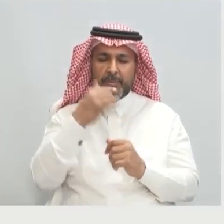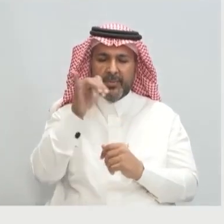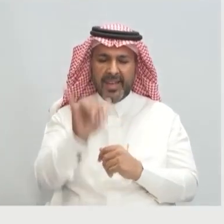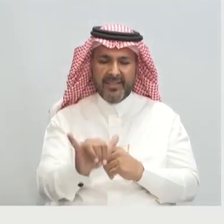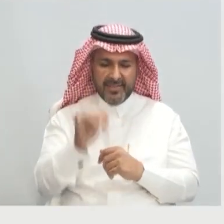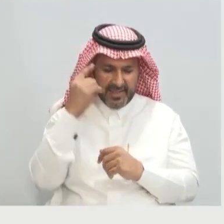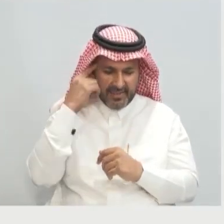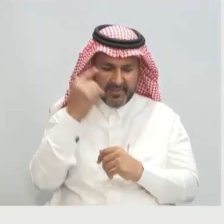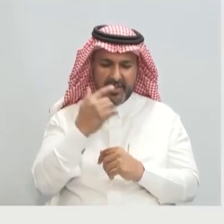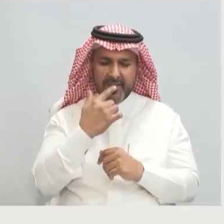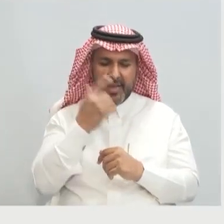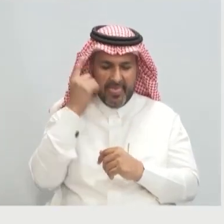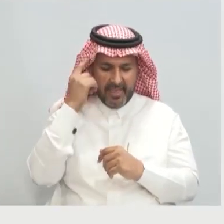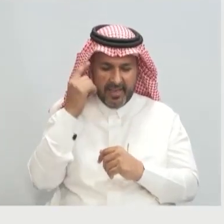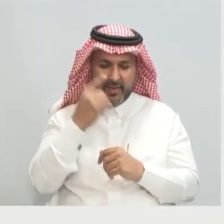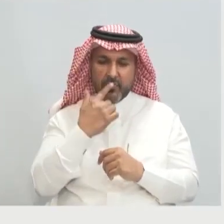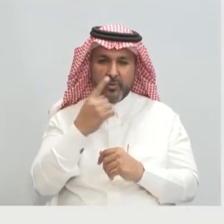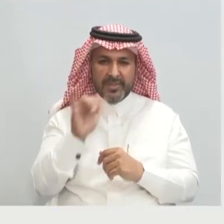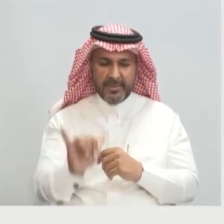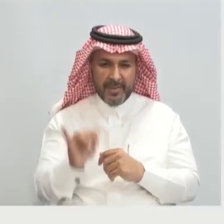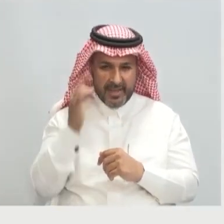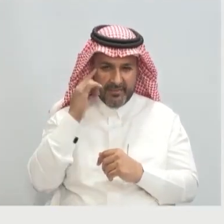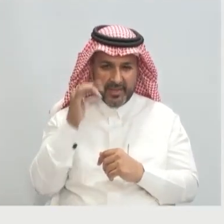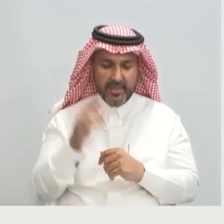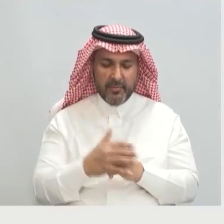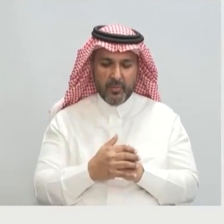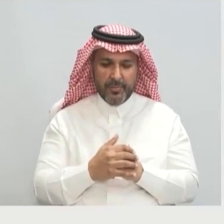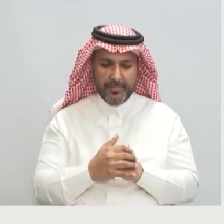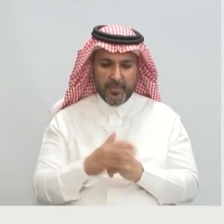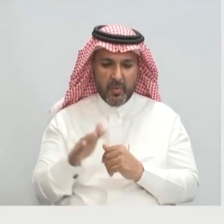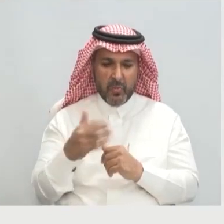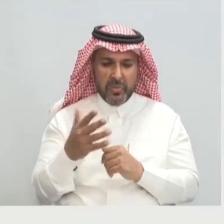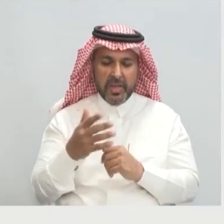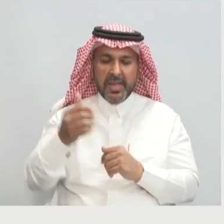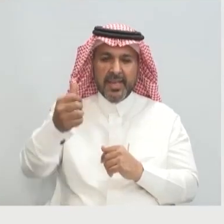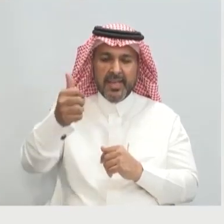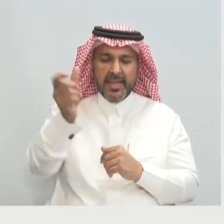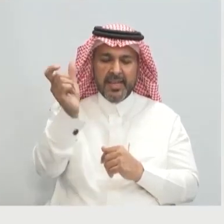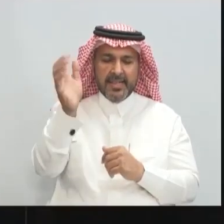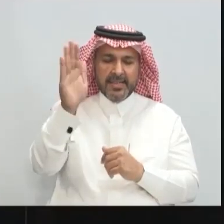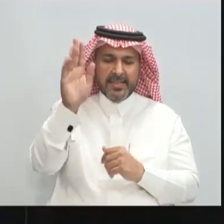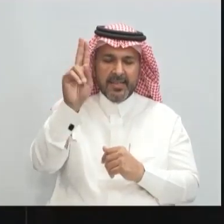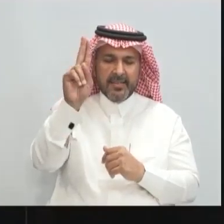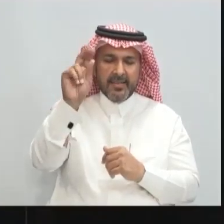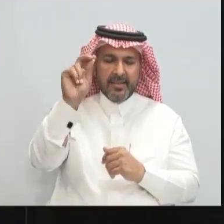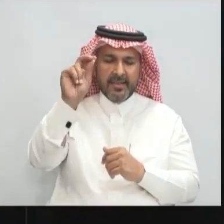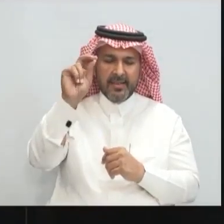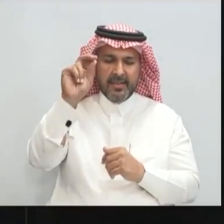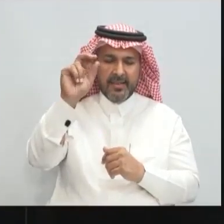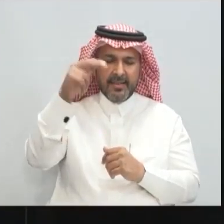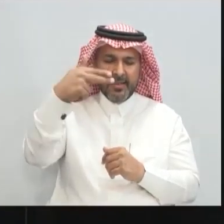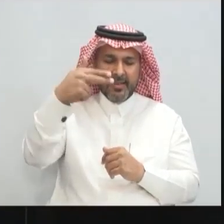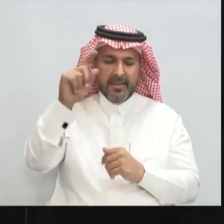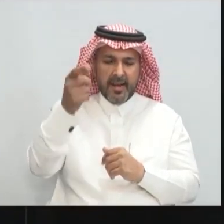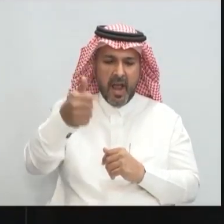وعوالم الاتصال الاجتماعي افتراضي كثيره وكل فتره سيظهر لدينا تطبيق اخر ويتطور هذه التطبيقات